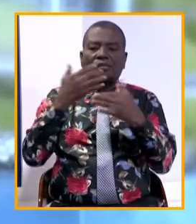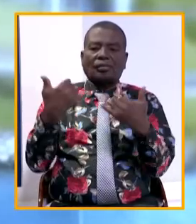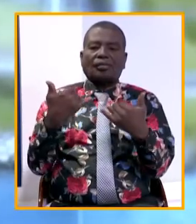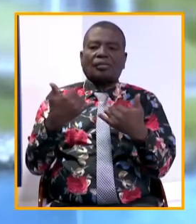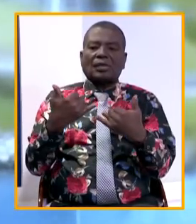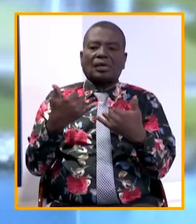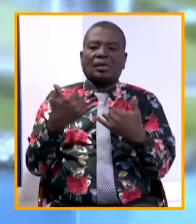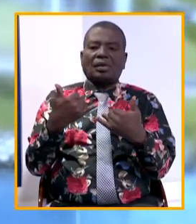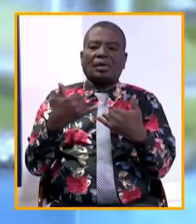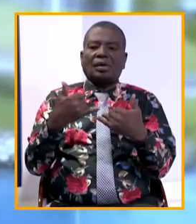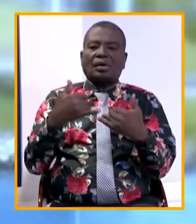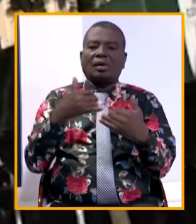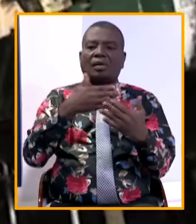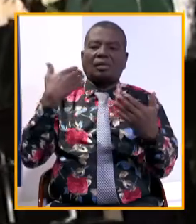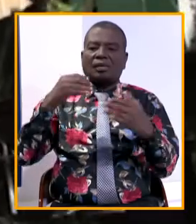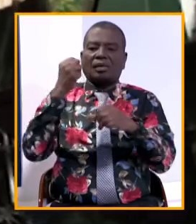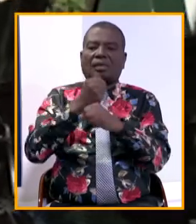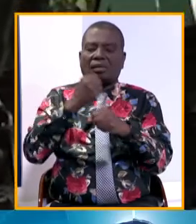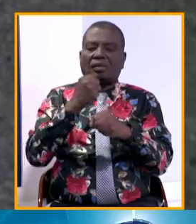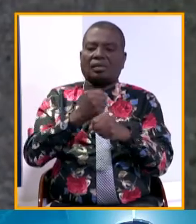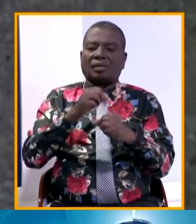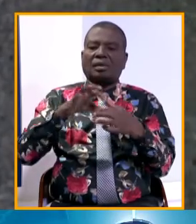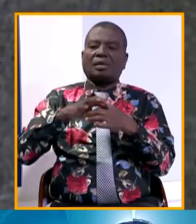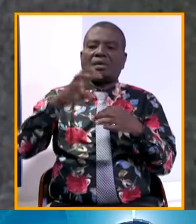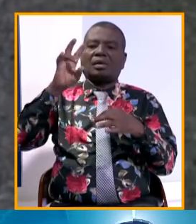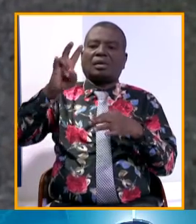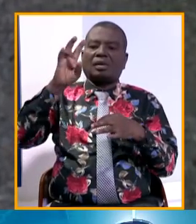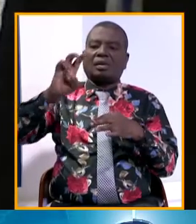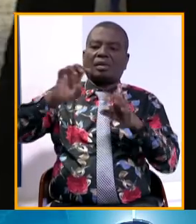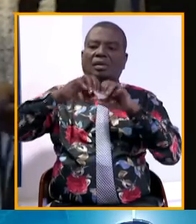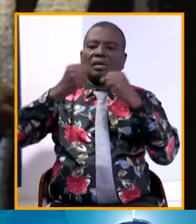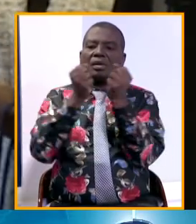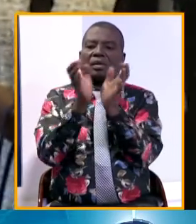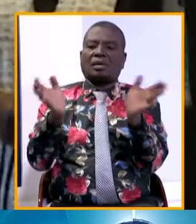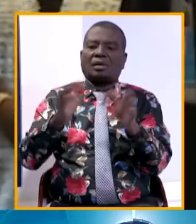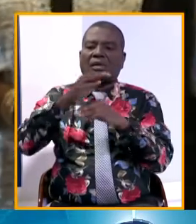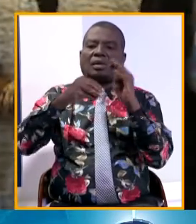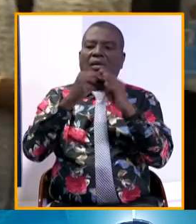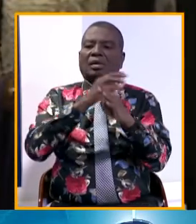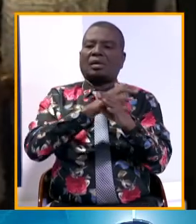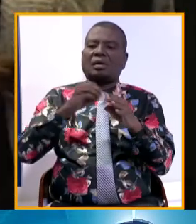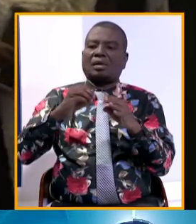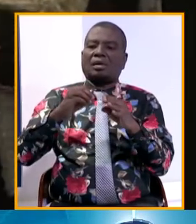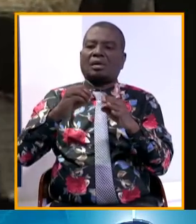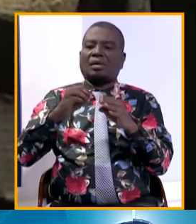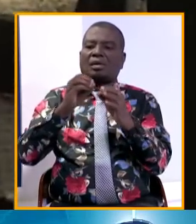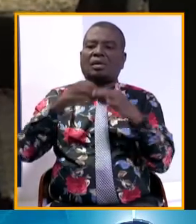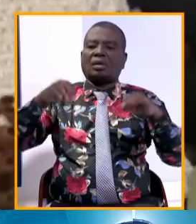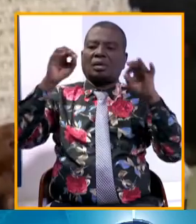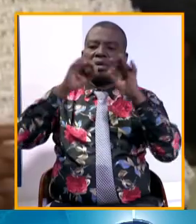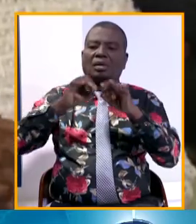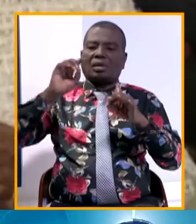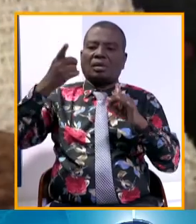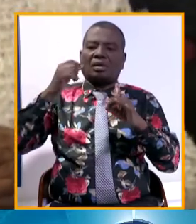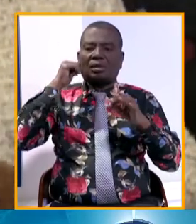présent en marge des travaux de la 77e Assemblée générale annuelle des Nations Unies. L'Organisation des